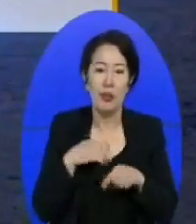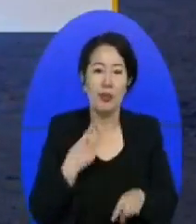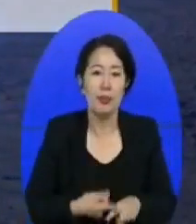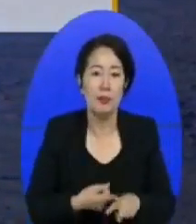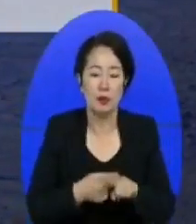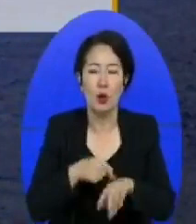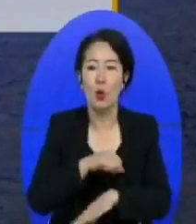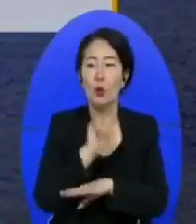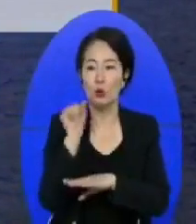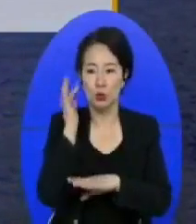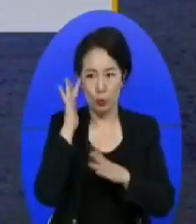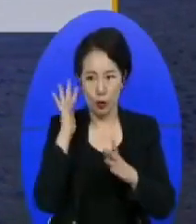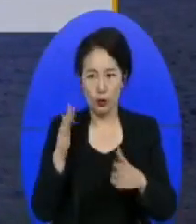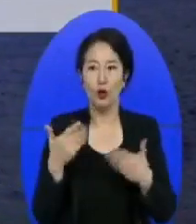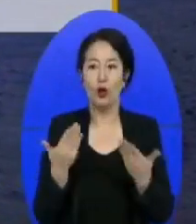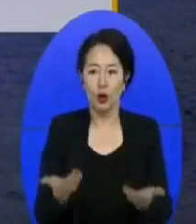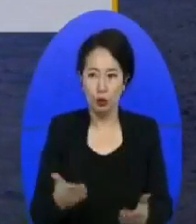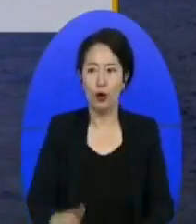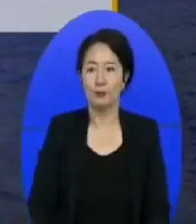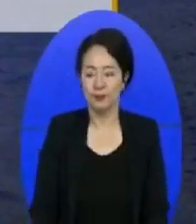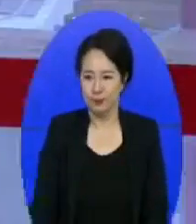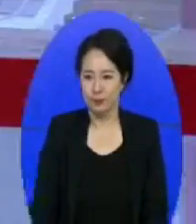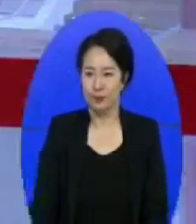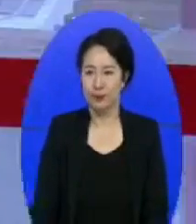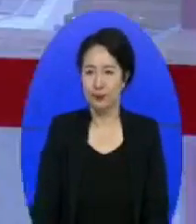бодлого явуулна.